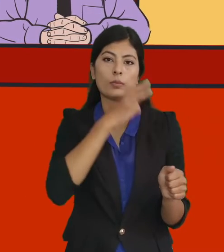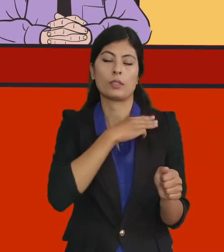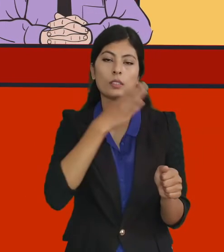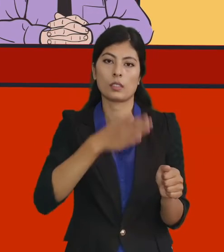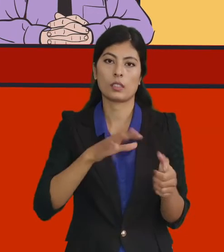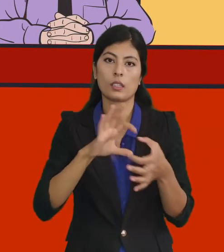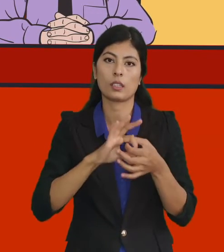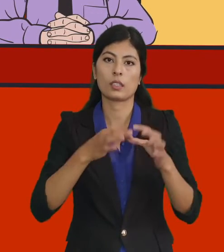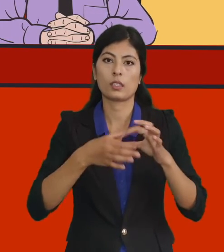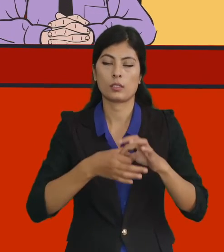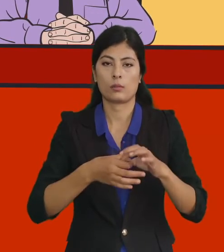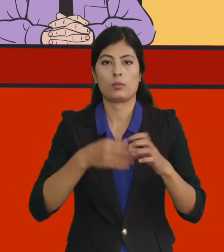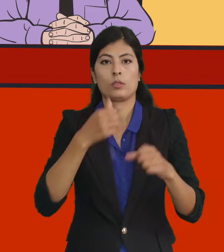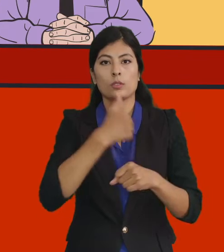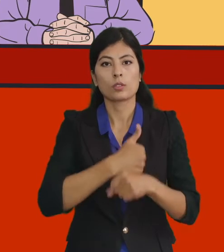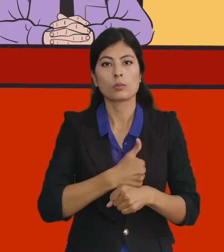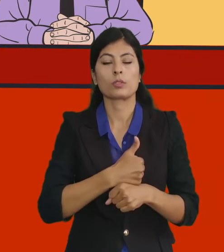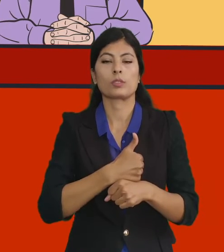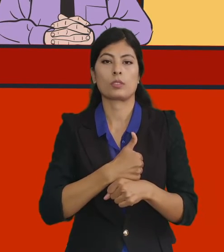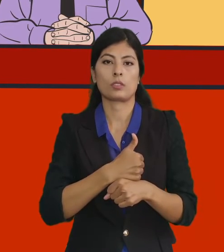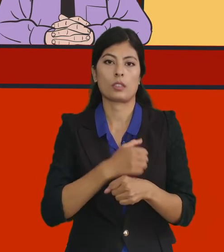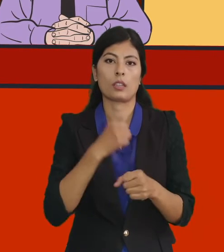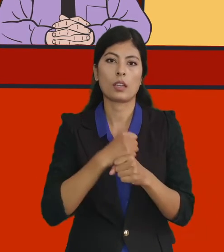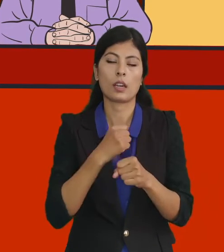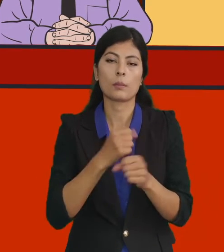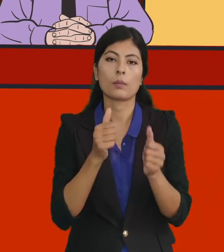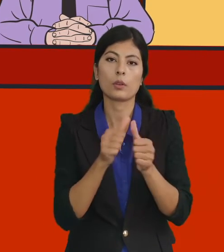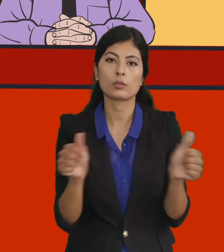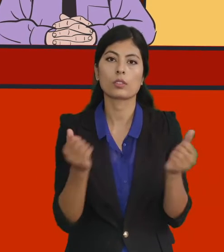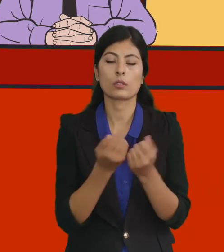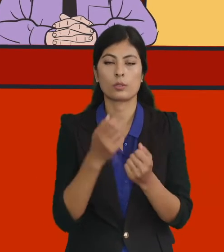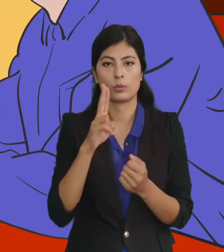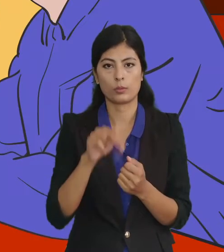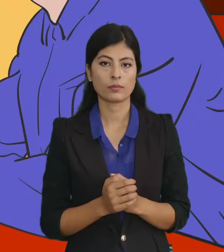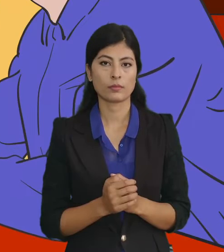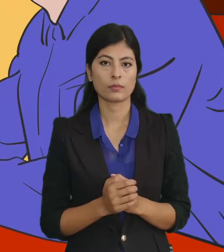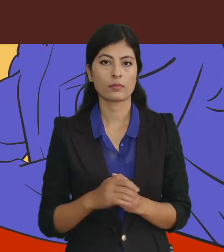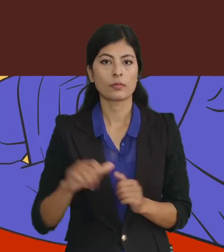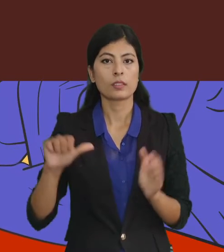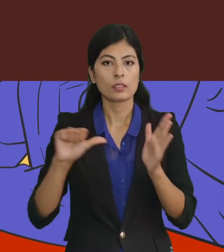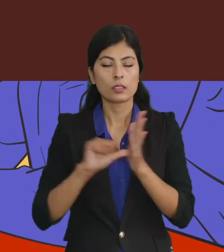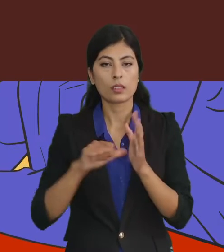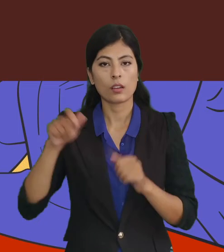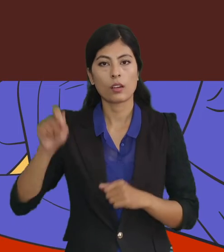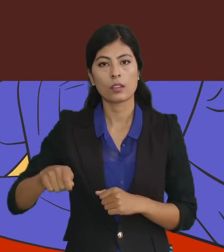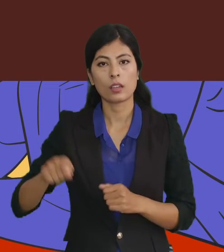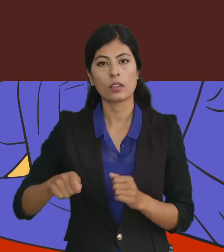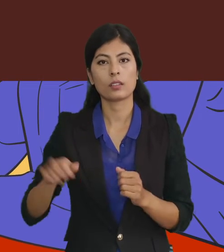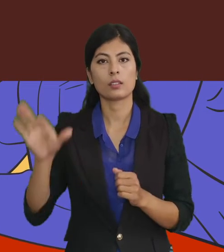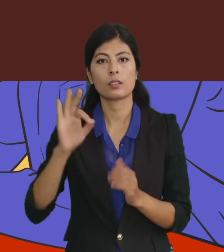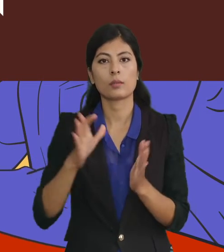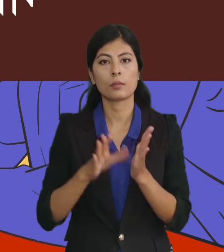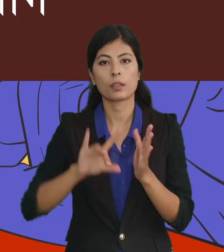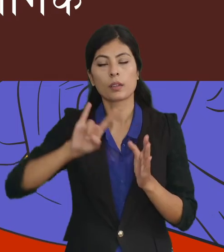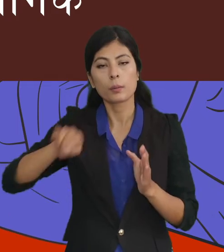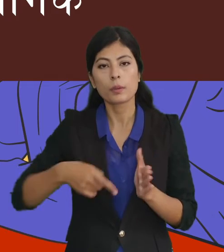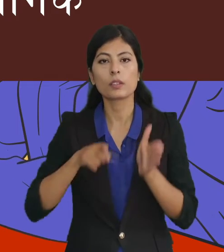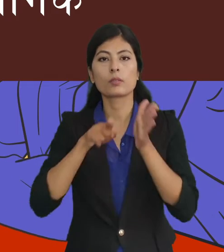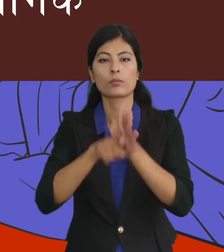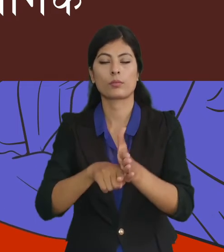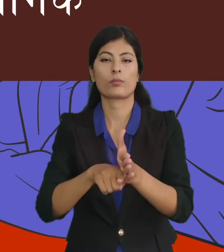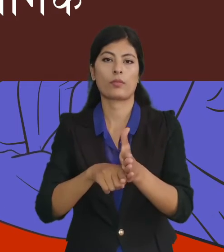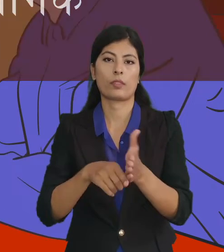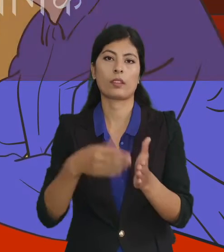जेठ सदस्य के न्यायिक समिति के संयोजक होके काम करे के चाही। जिला अदालत में पुनरावेदन लागे